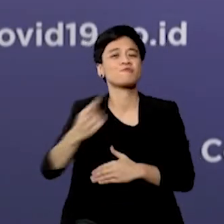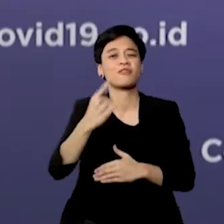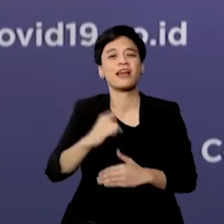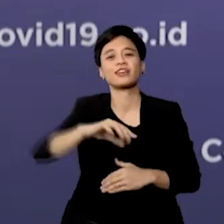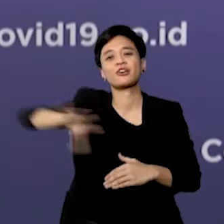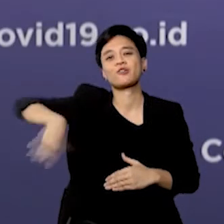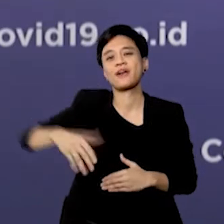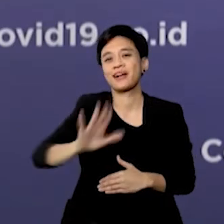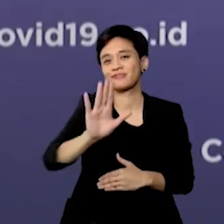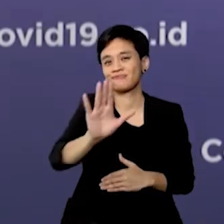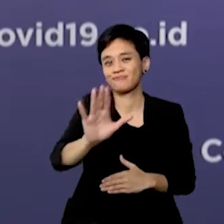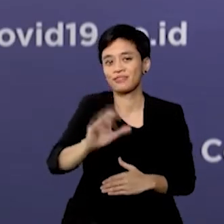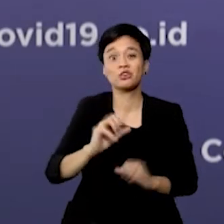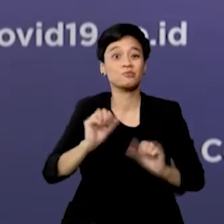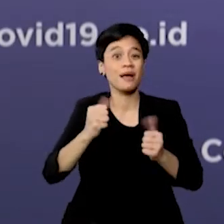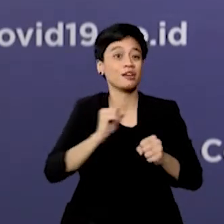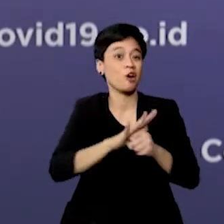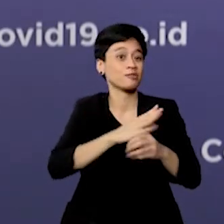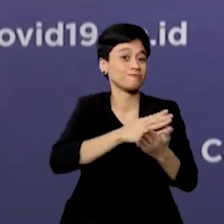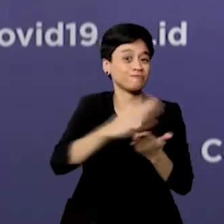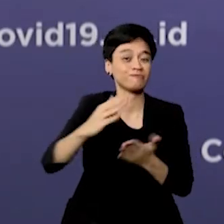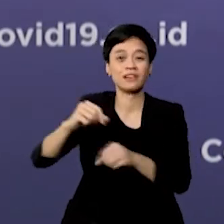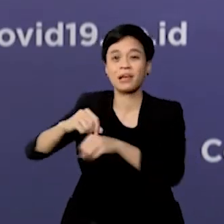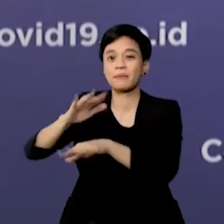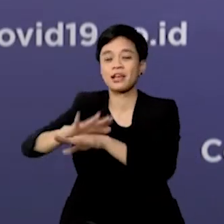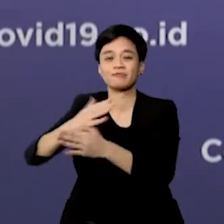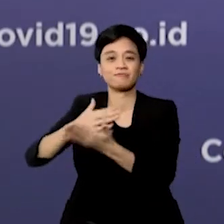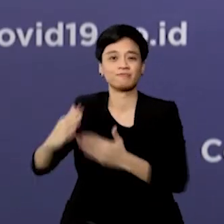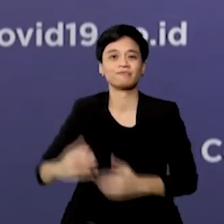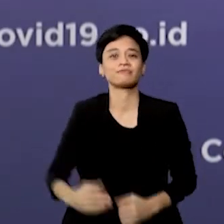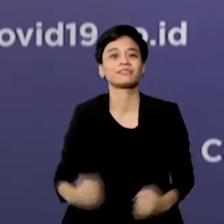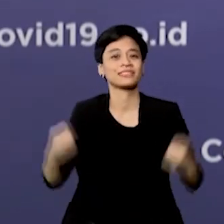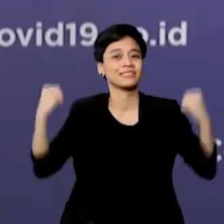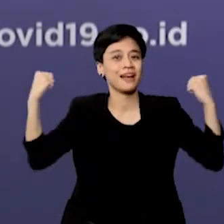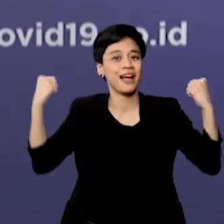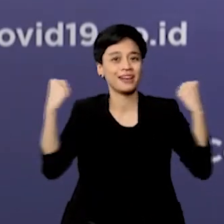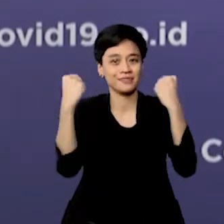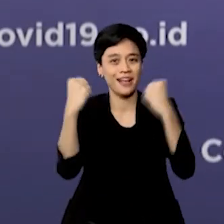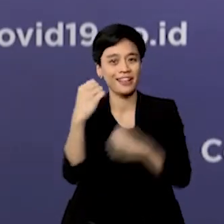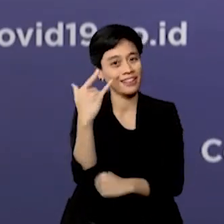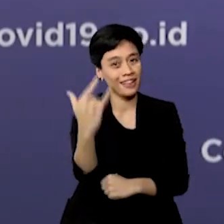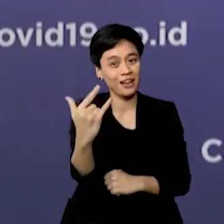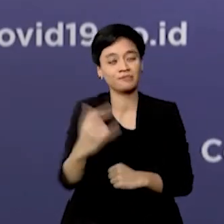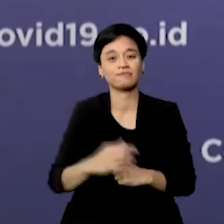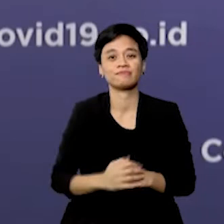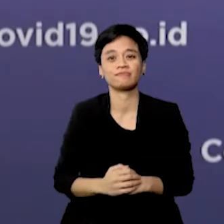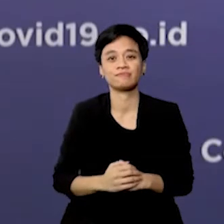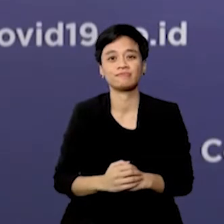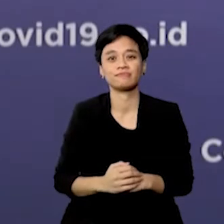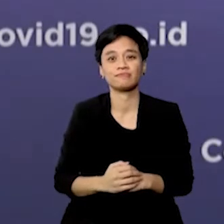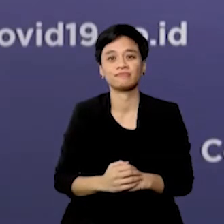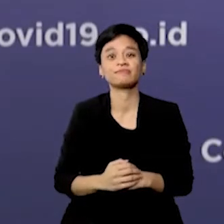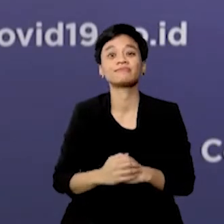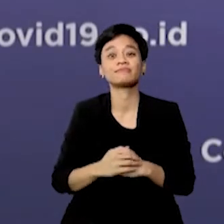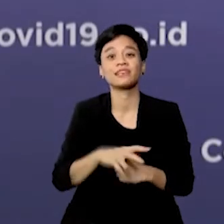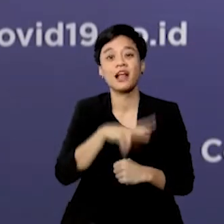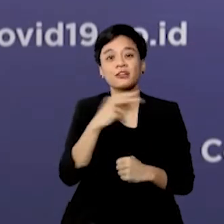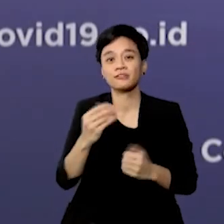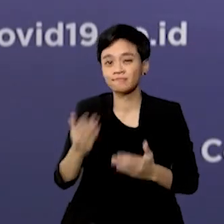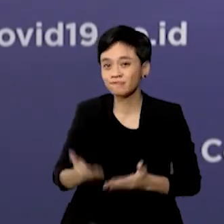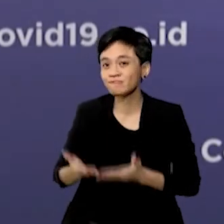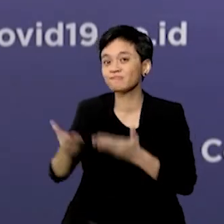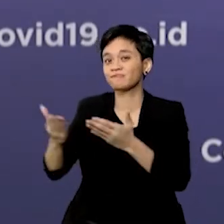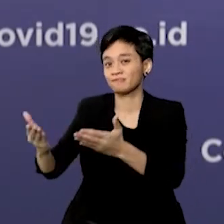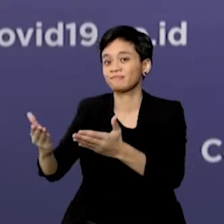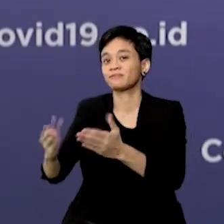dan mencegah DBD. Tetap sehat, tetap semangat. Untuk selanjutnya, saya persilahkan Dr. Ahmad Yuryanto